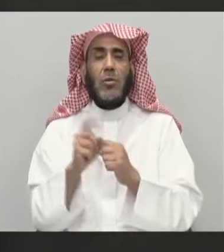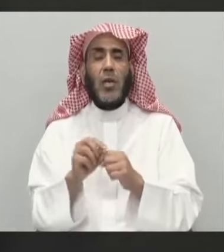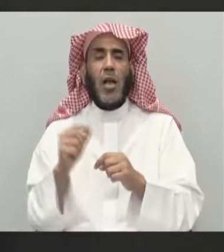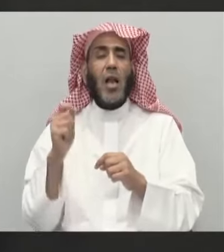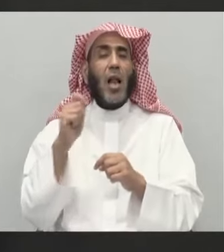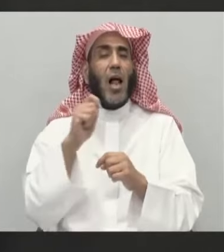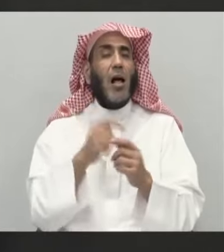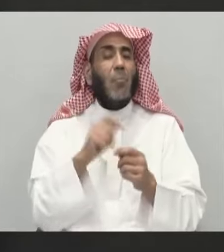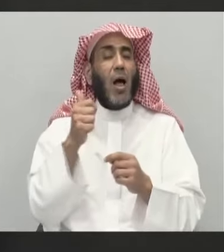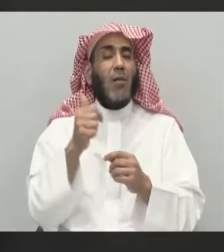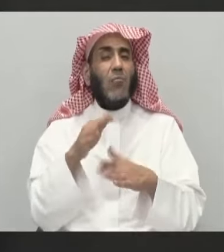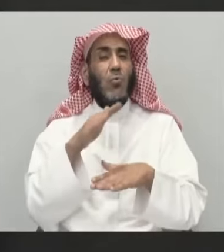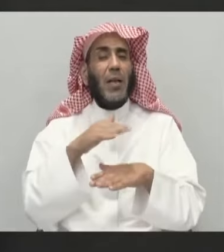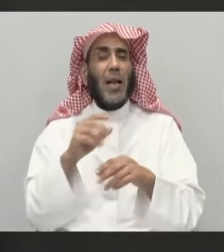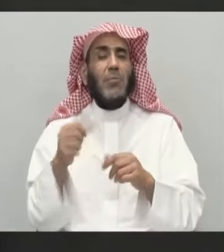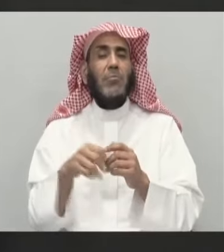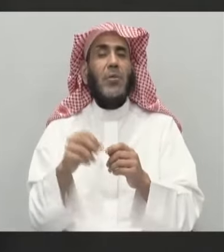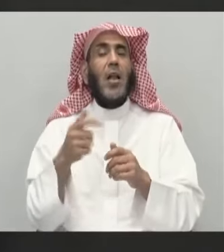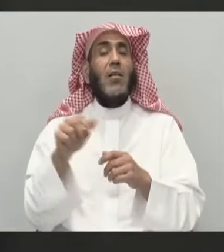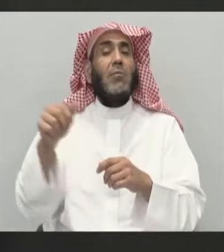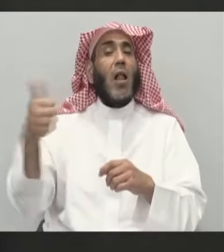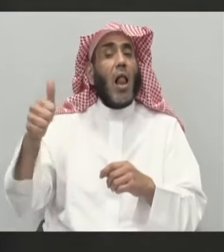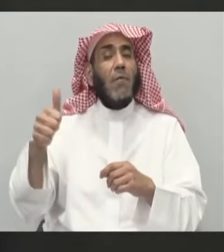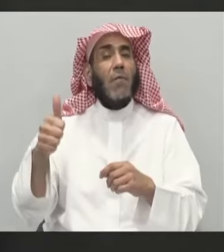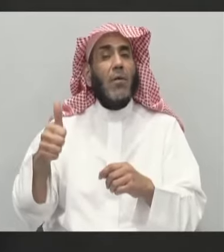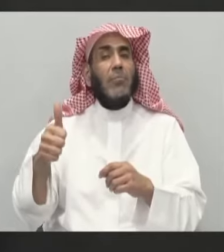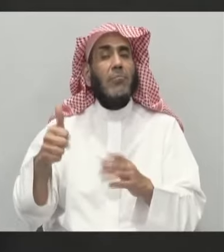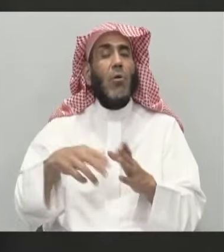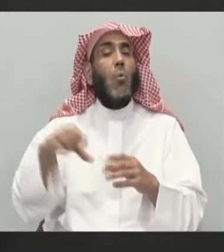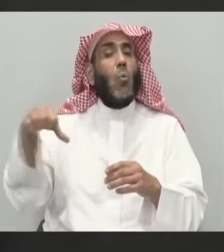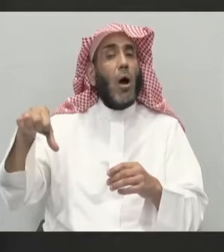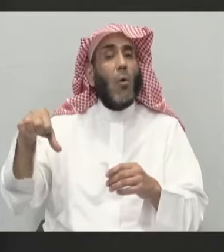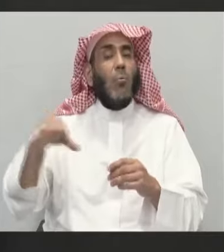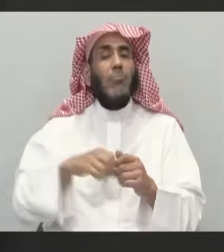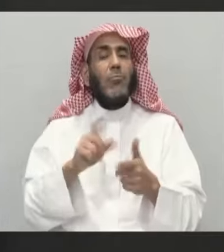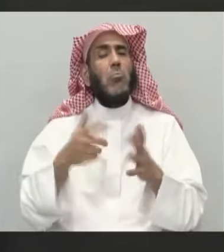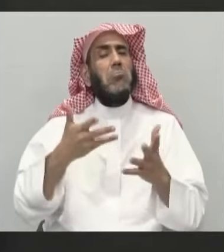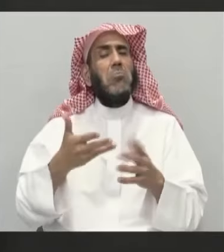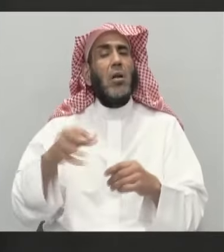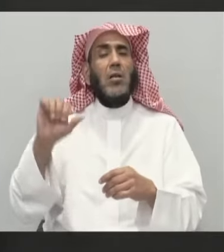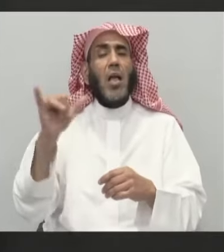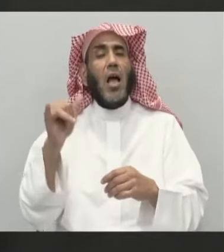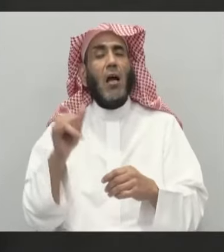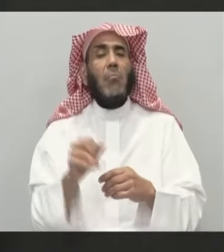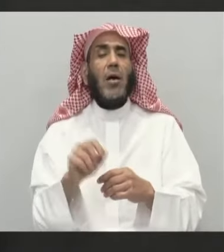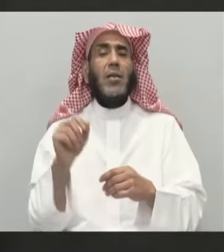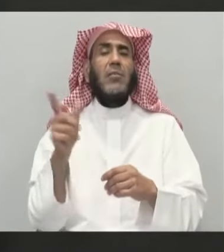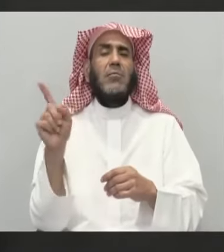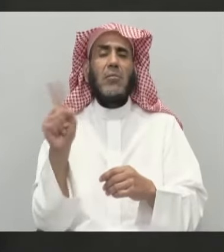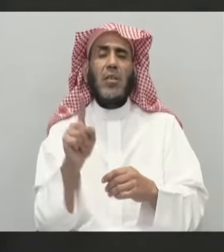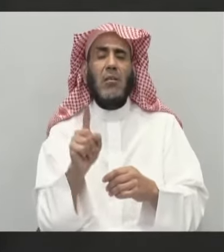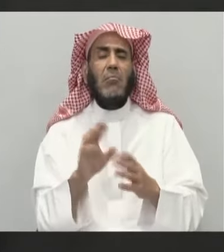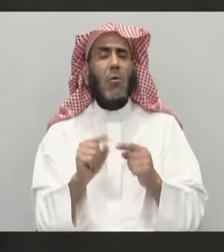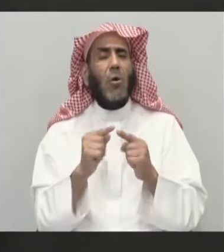الحرف الذي كتبت عليه الهمزه هل كتبت على الالف هل كتبت على الواو هل كتبت على ياء هل كتبت على السطر الى اخره